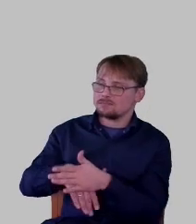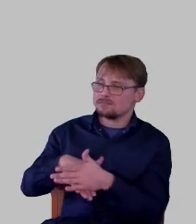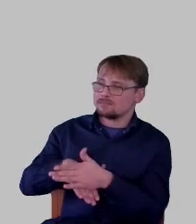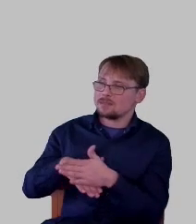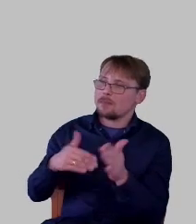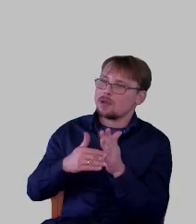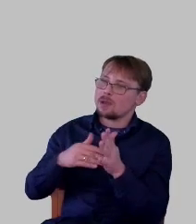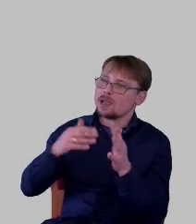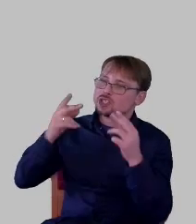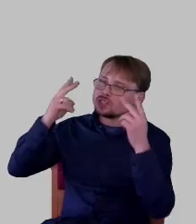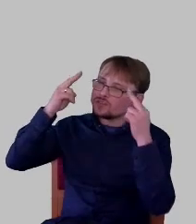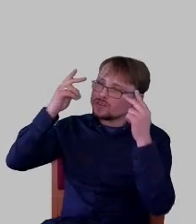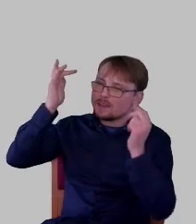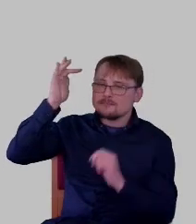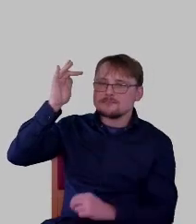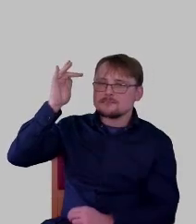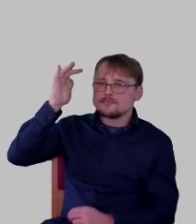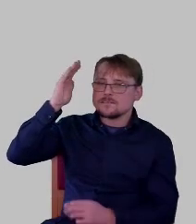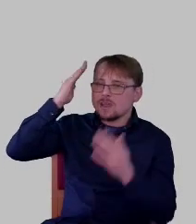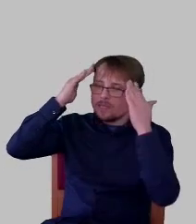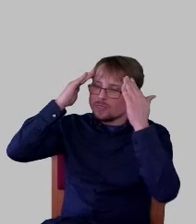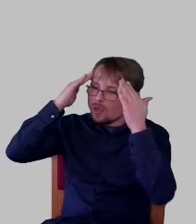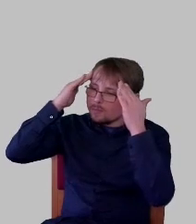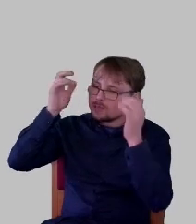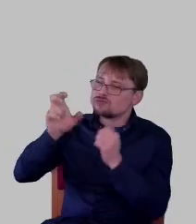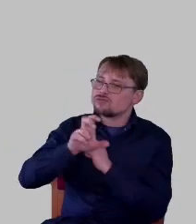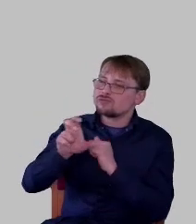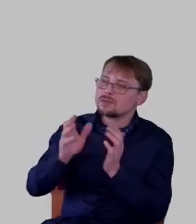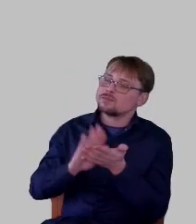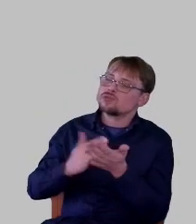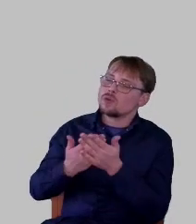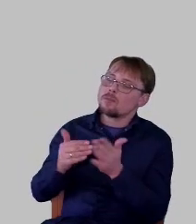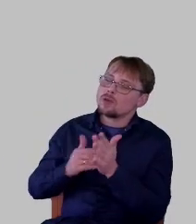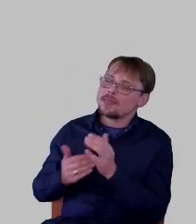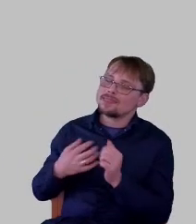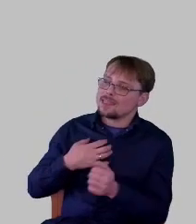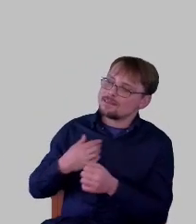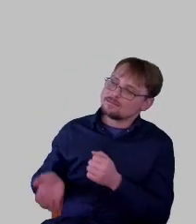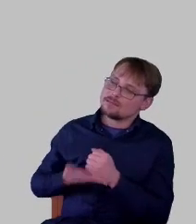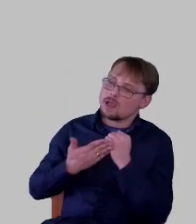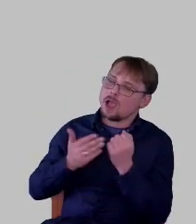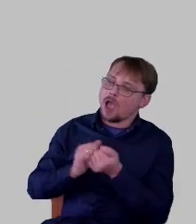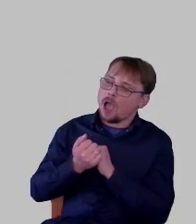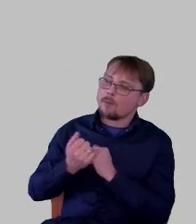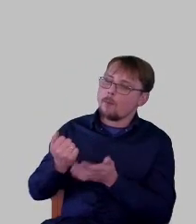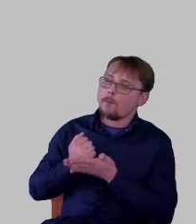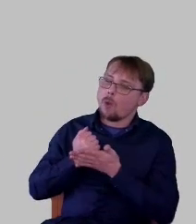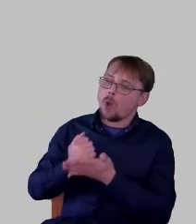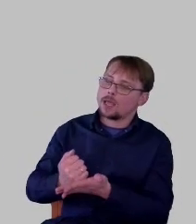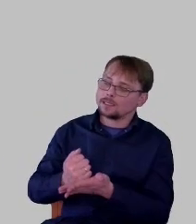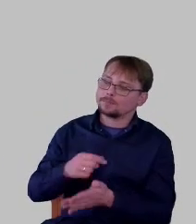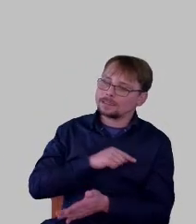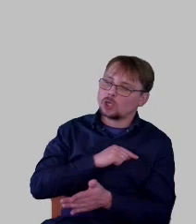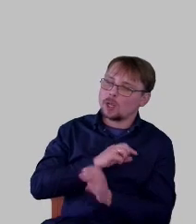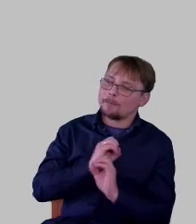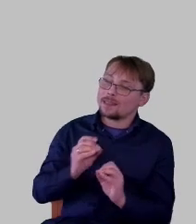możliwości, być może potrzebujemy takiego wsparcia ze strony dyrektora szkoły czy placówki zewnętrznej, jaką jest poradnia